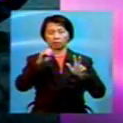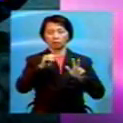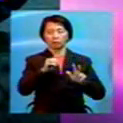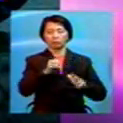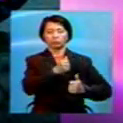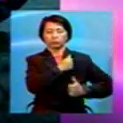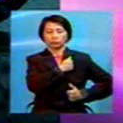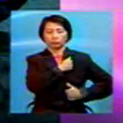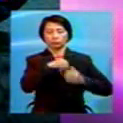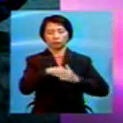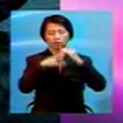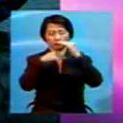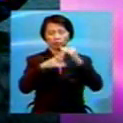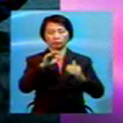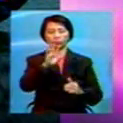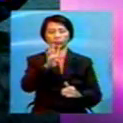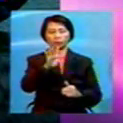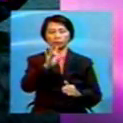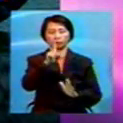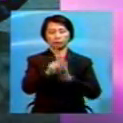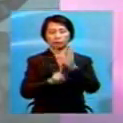tentera dalam tempoh 48